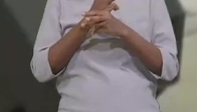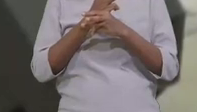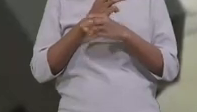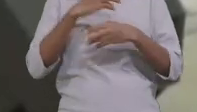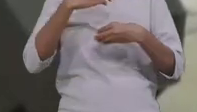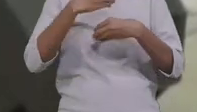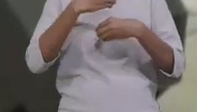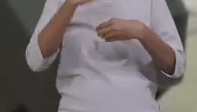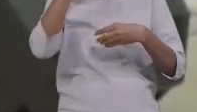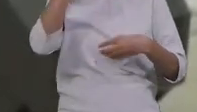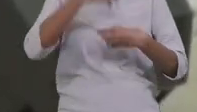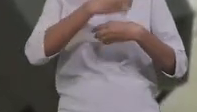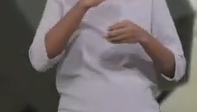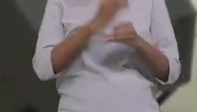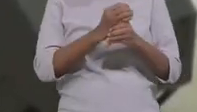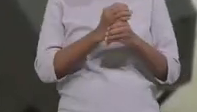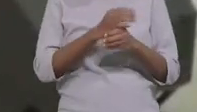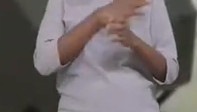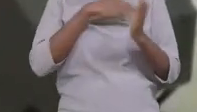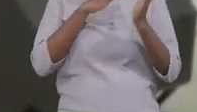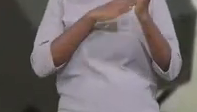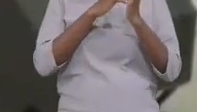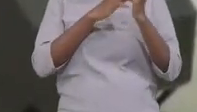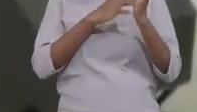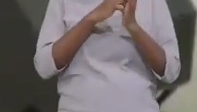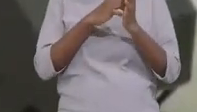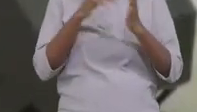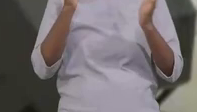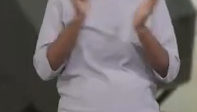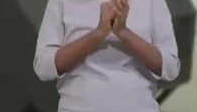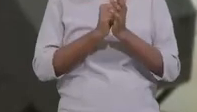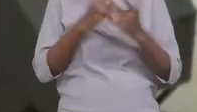plastiques, fabriqués par l'homme, et faibles,